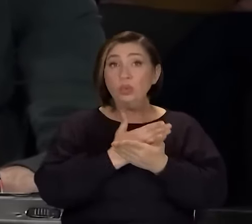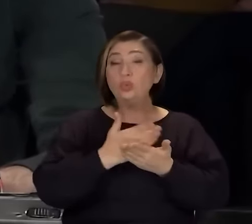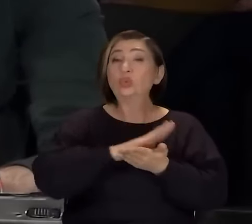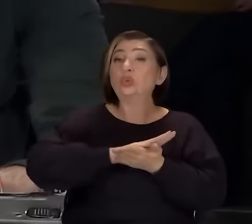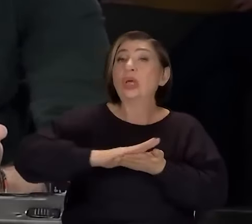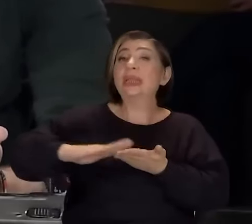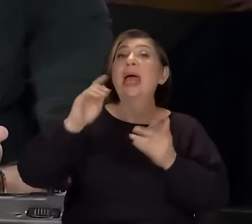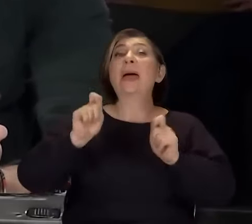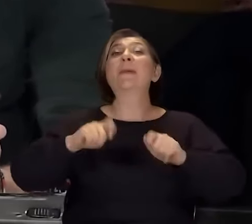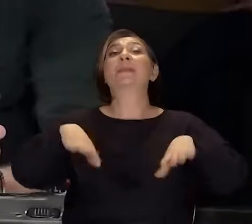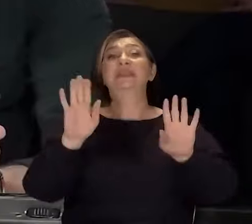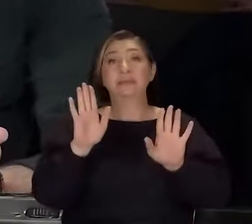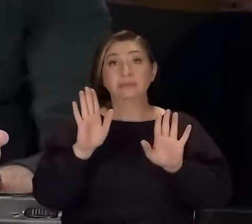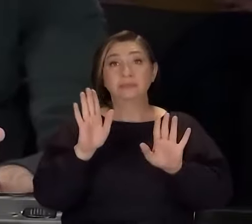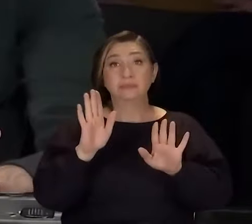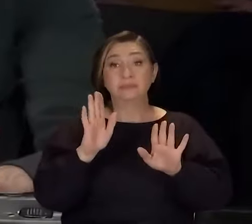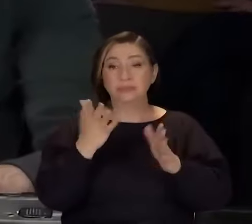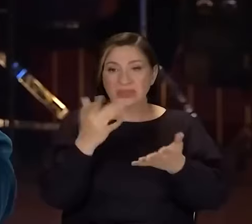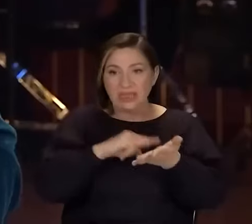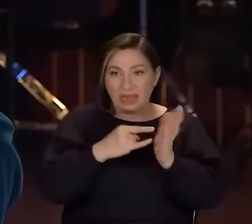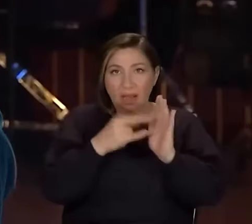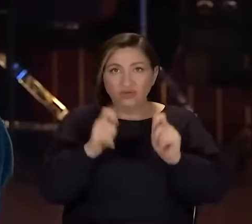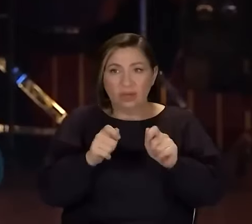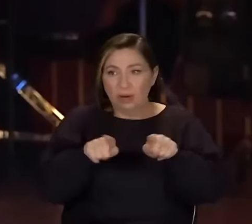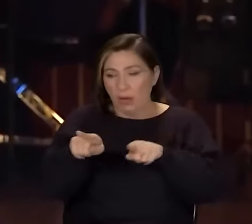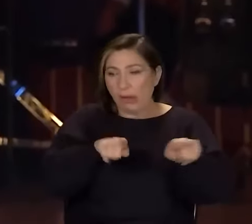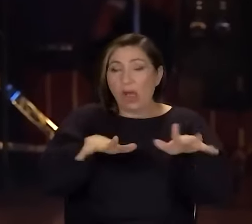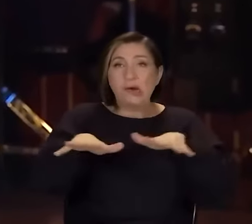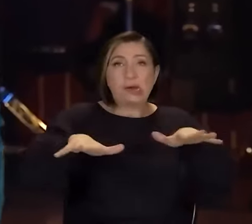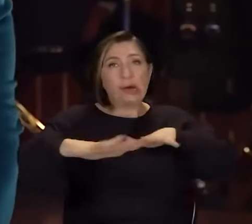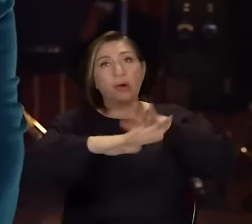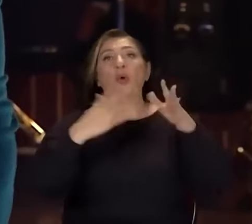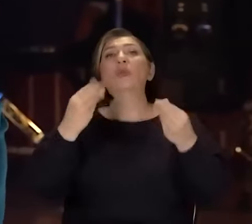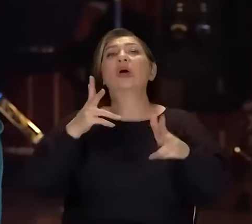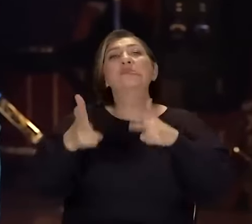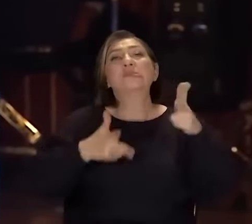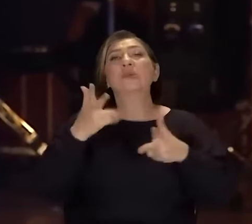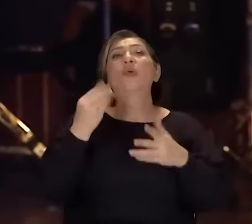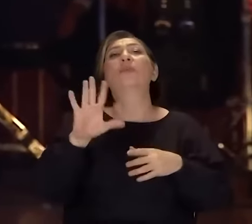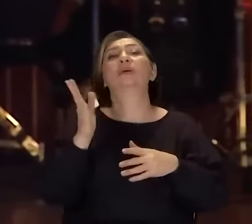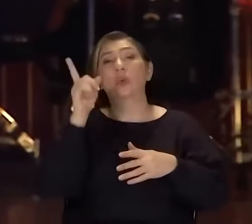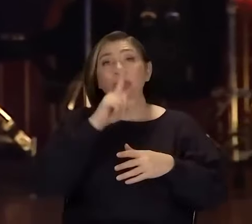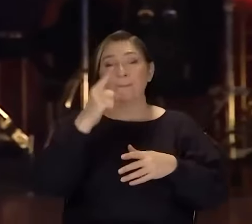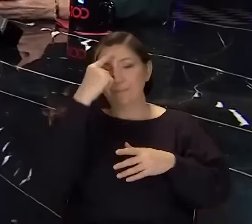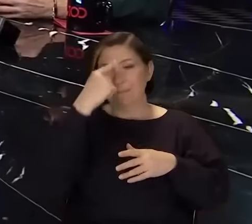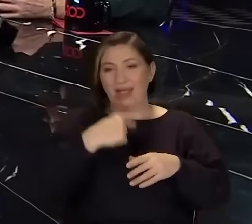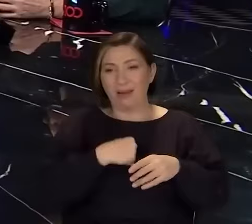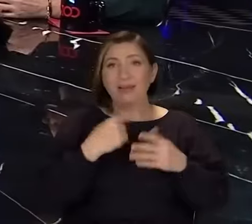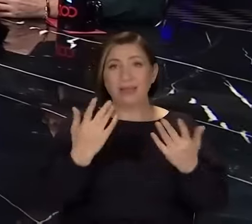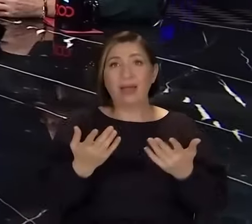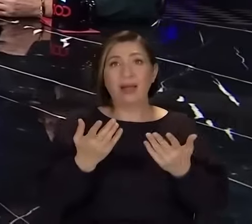yapamazsan Evet. nasıl idare edeceksin bu kadar şeyi? Edemiyorsun. Bekarlıkta aslında